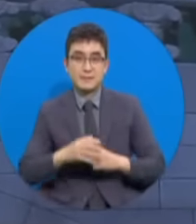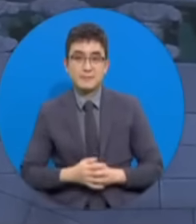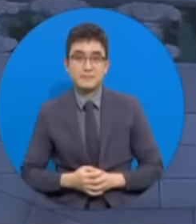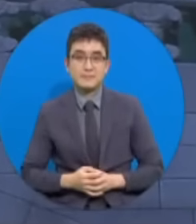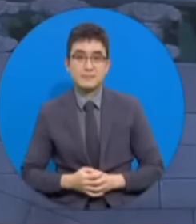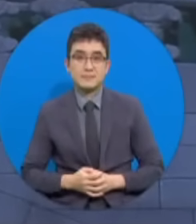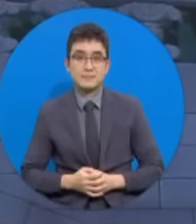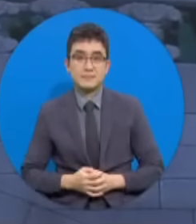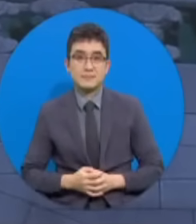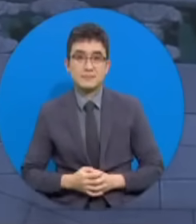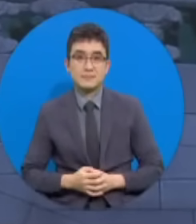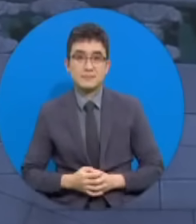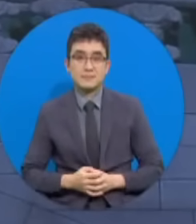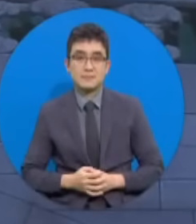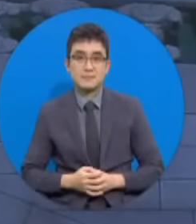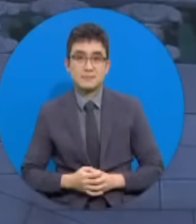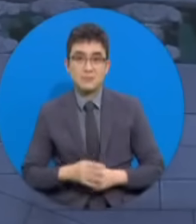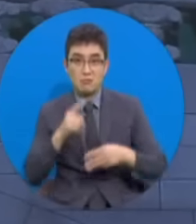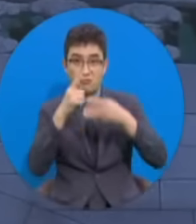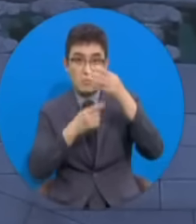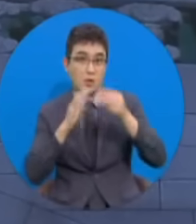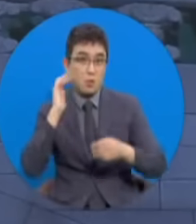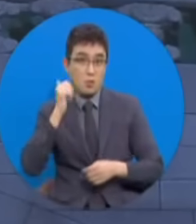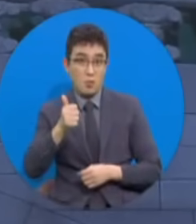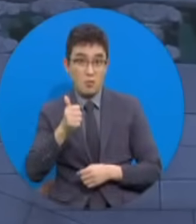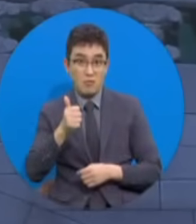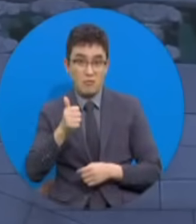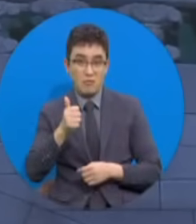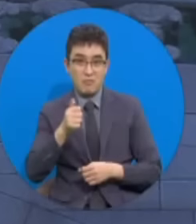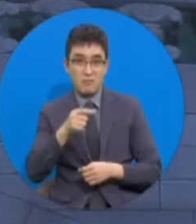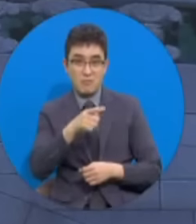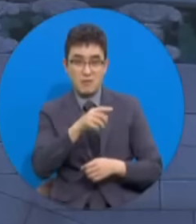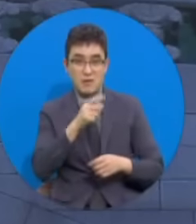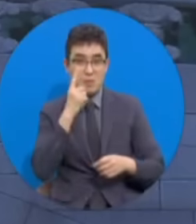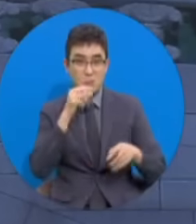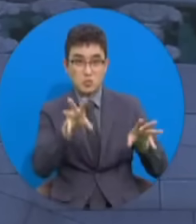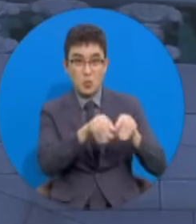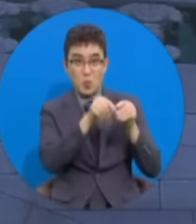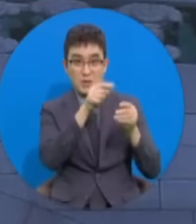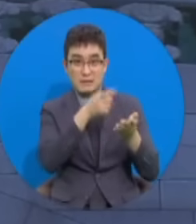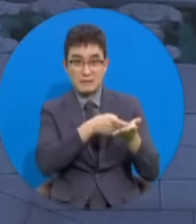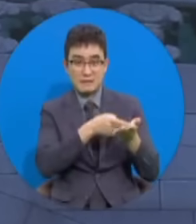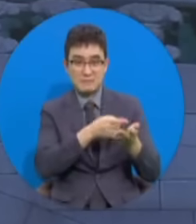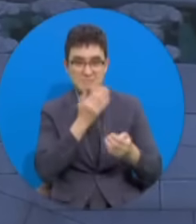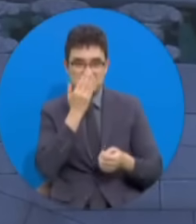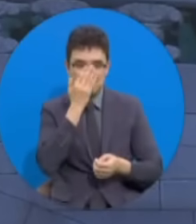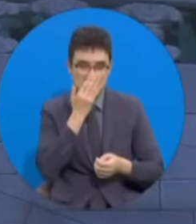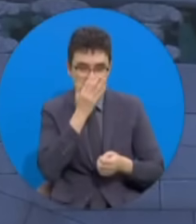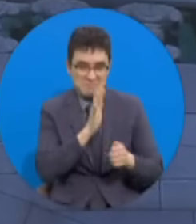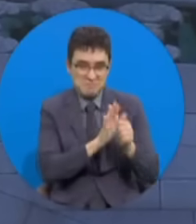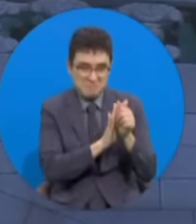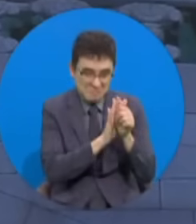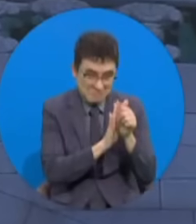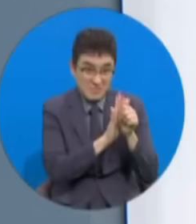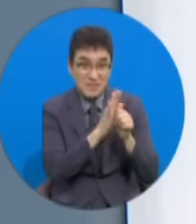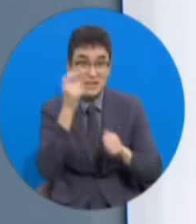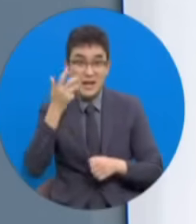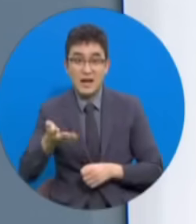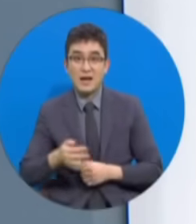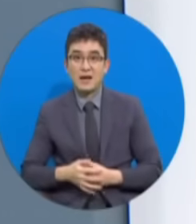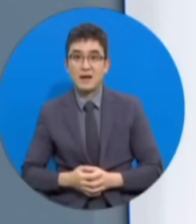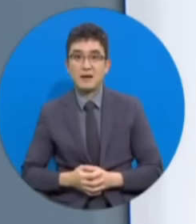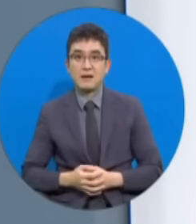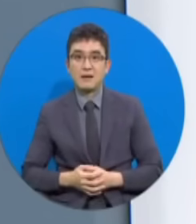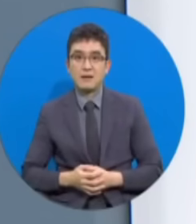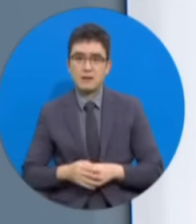예. 최고, 윤 대통령이 일본 총리 뒤치다거리했다라는 민주당 의원의 논평 어떻게 보십니까? 좀